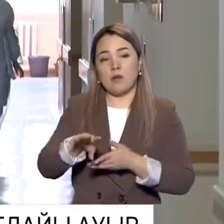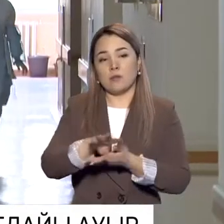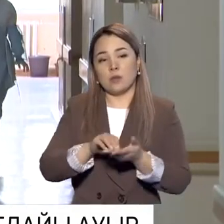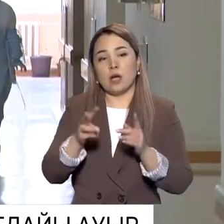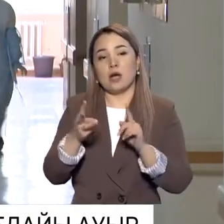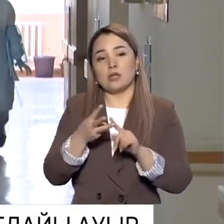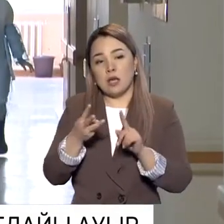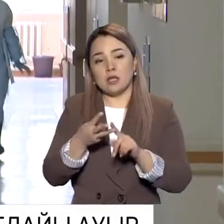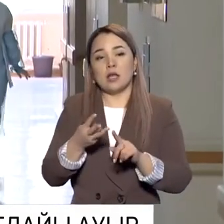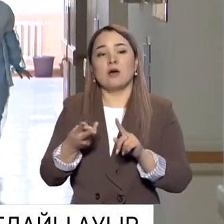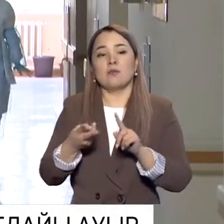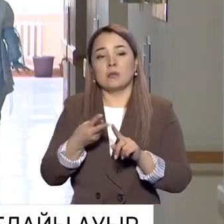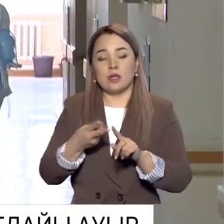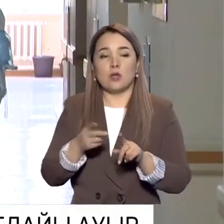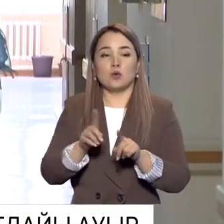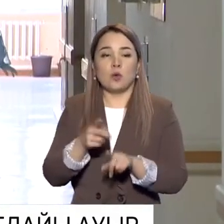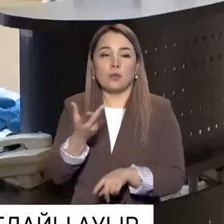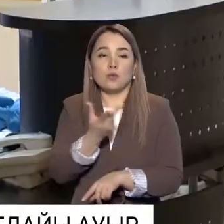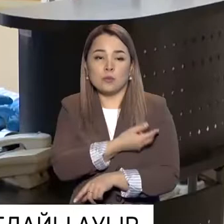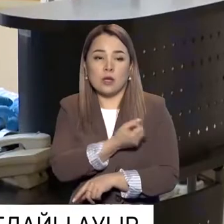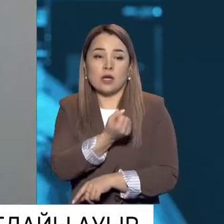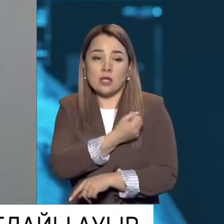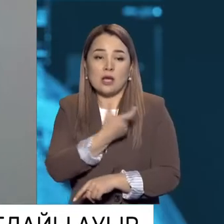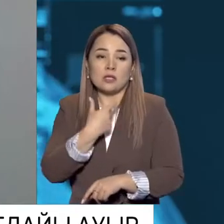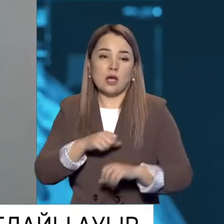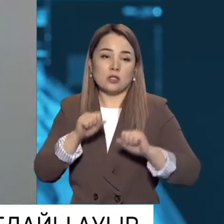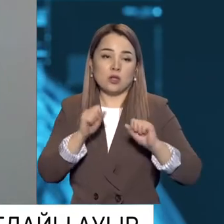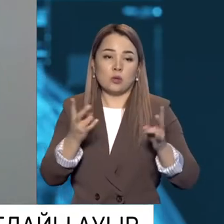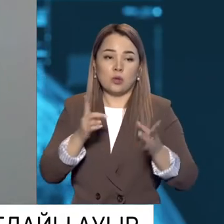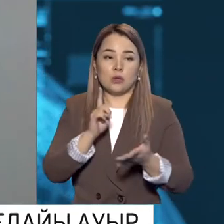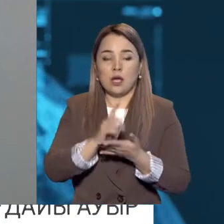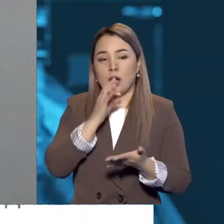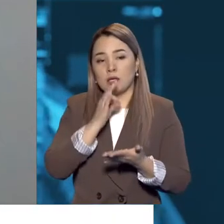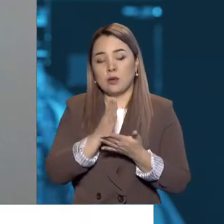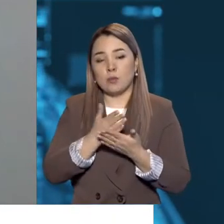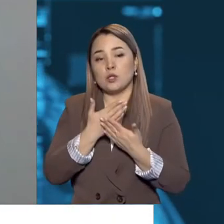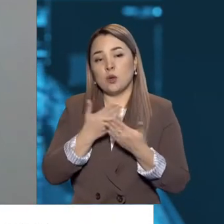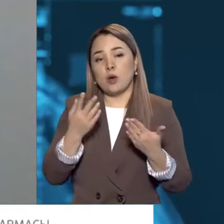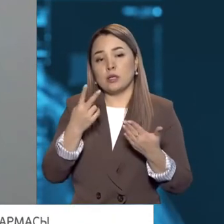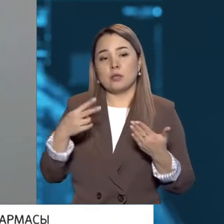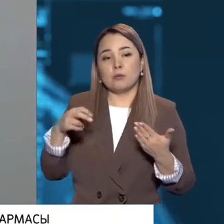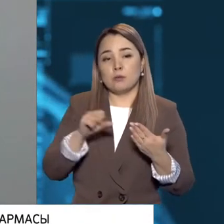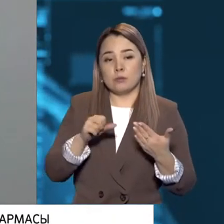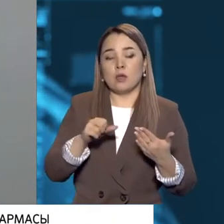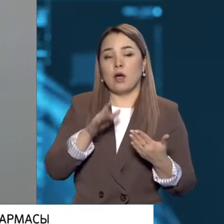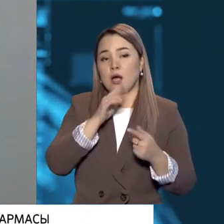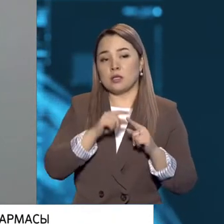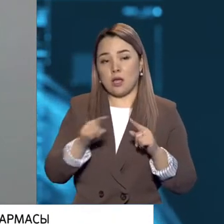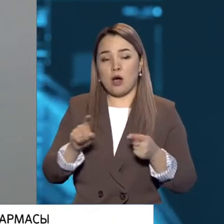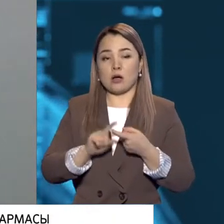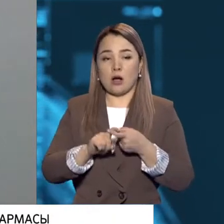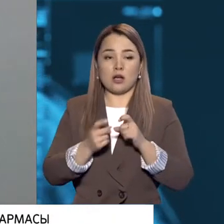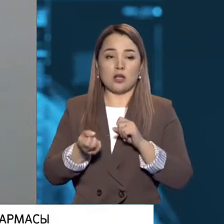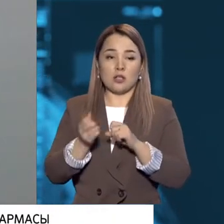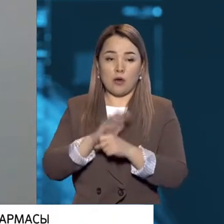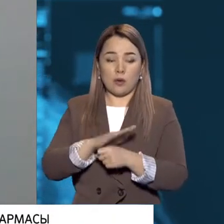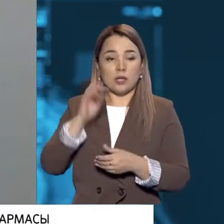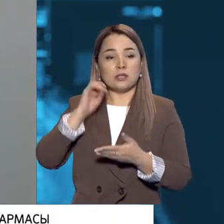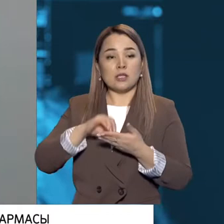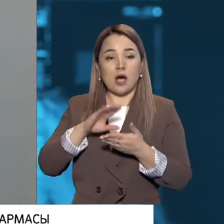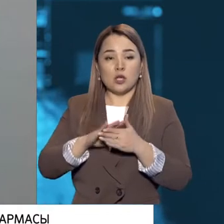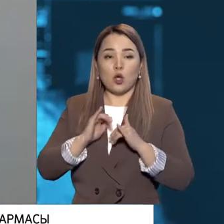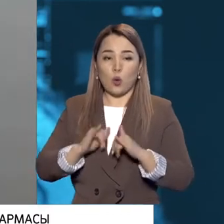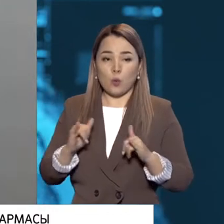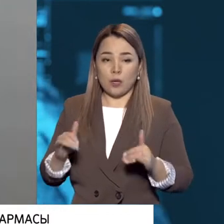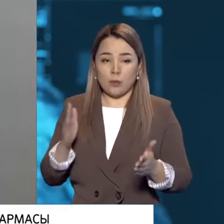ревакцинация қарқынын күшейту қажет деп отыр. Осы соңғы бір-екі аптада осы коронавирустың саны